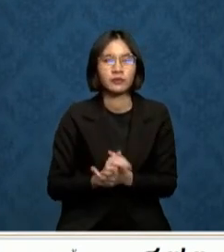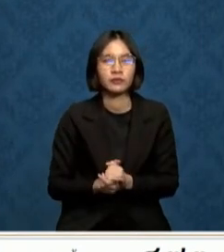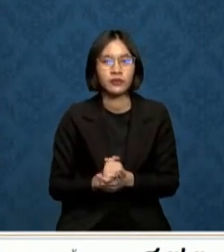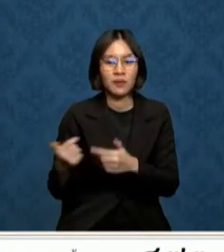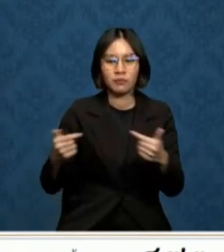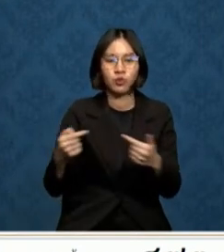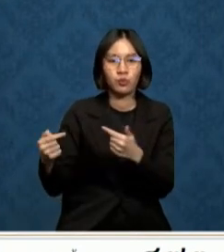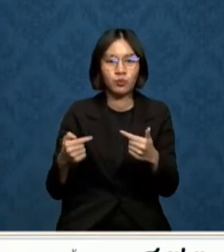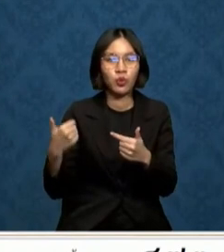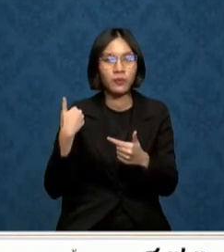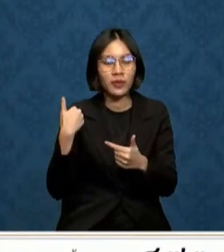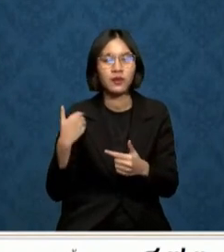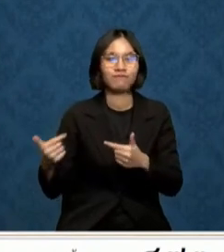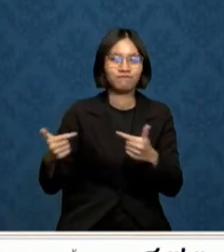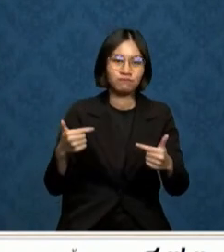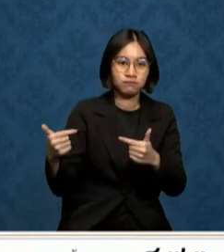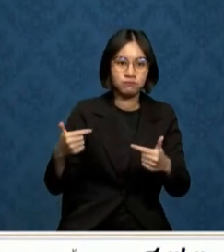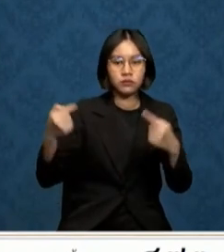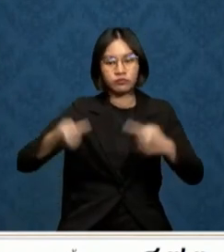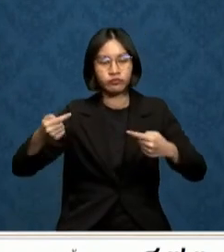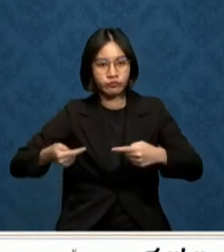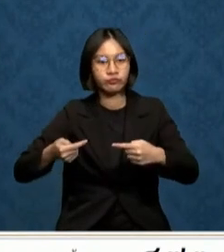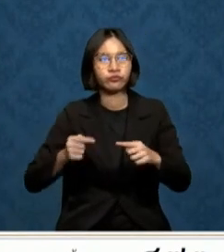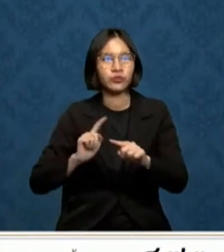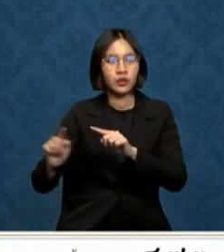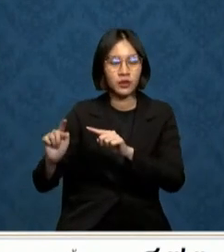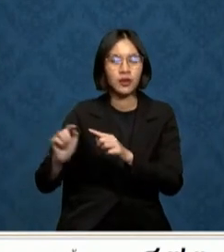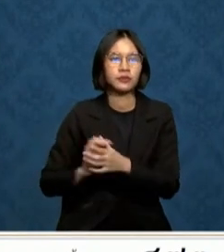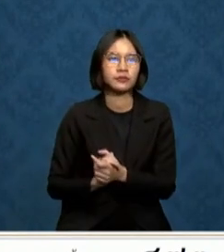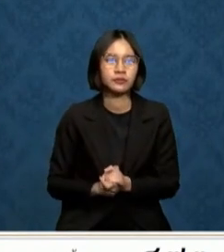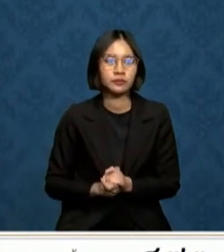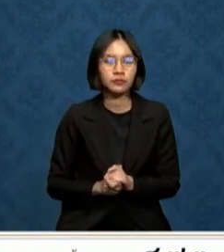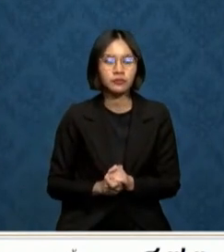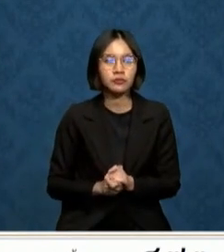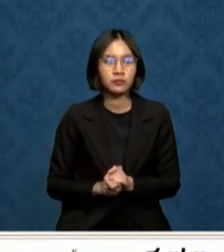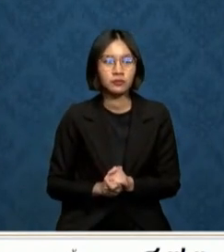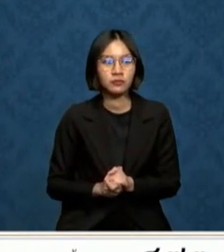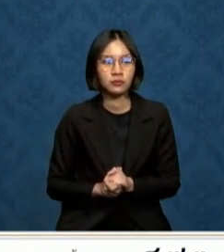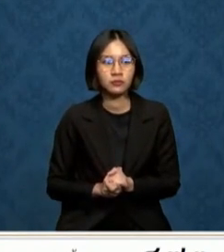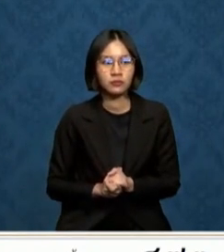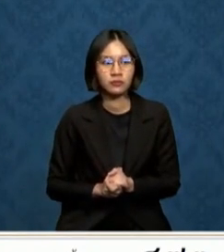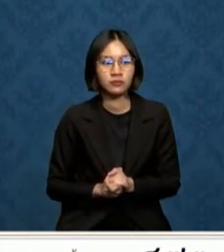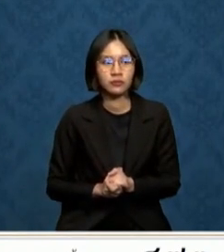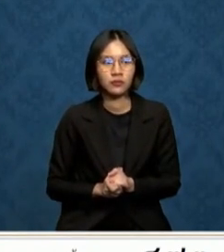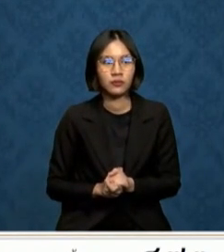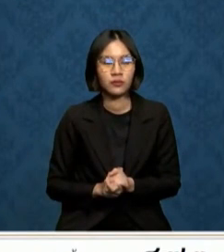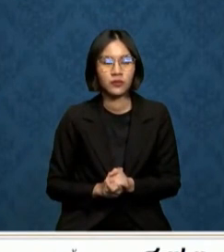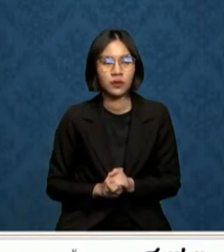ะครับระเบิดมาระเบิดไปนะครับแรงมาแรงไปอย่างนี้เป็นต้นตลอดระยะเว